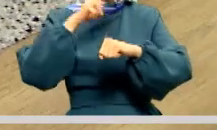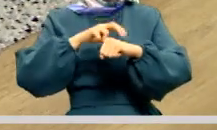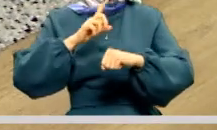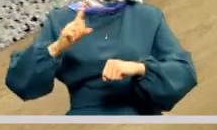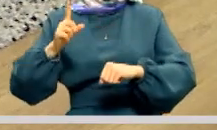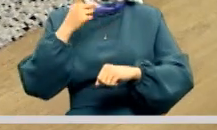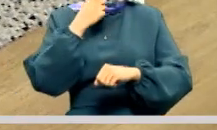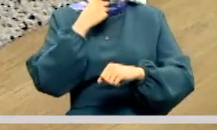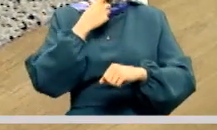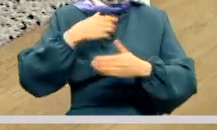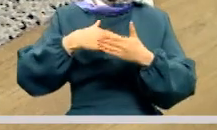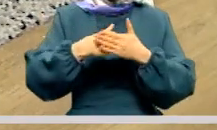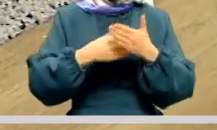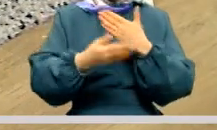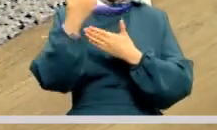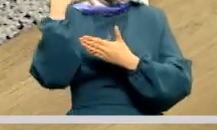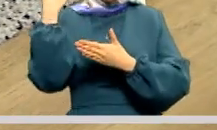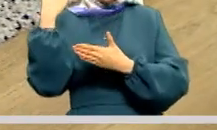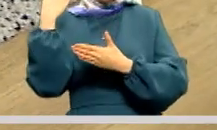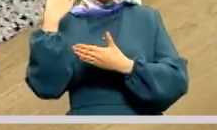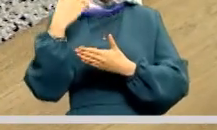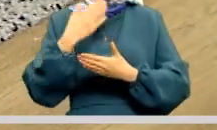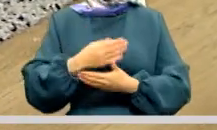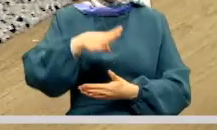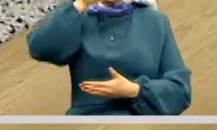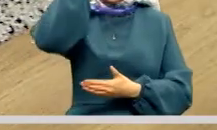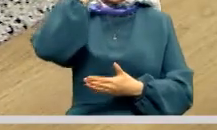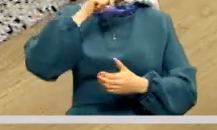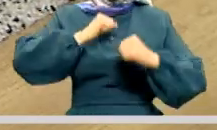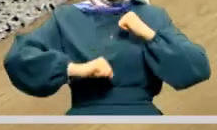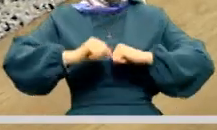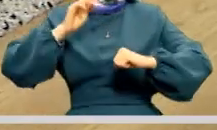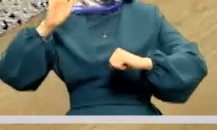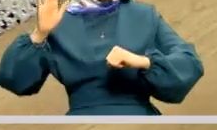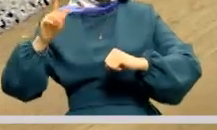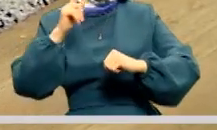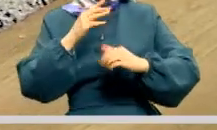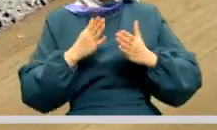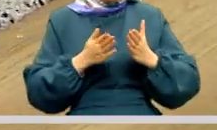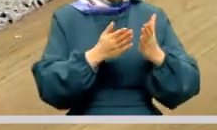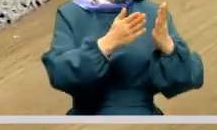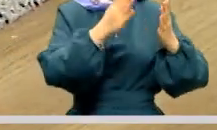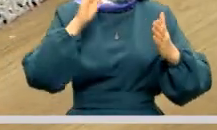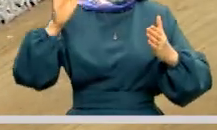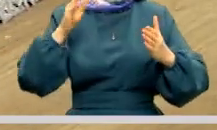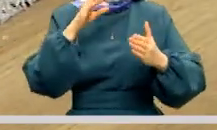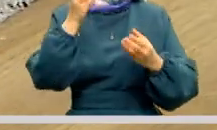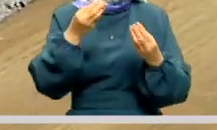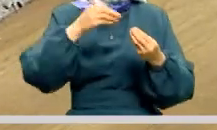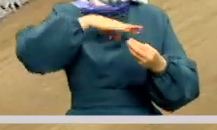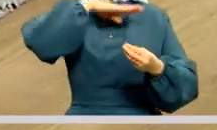yıl kadar önceydi vapurla İslam'da seyahat edip üniversiteme gidiyordum ve bir gün vapur çok doluydu hocam